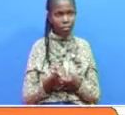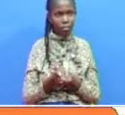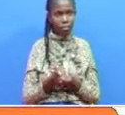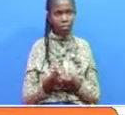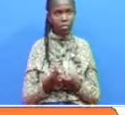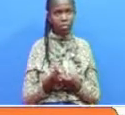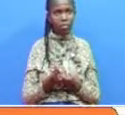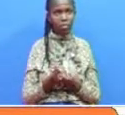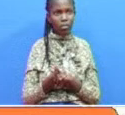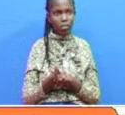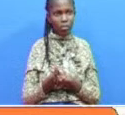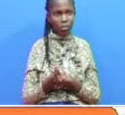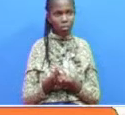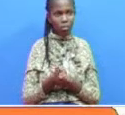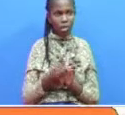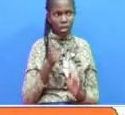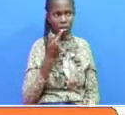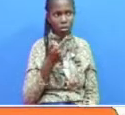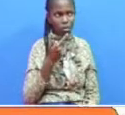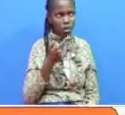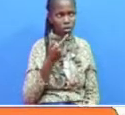sema toboa.